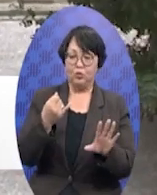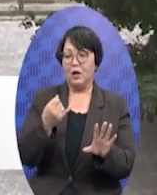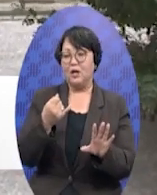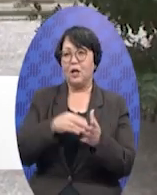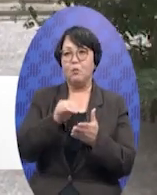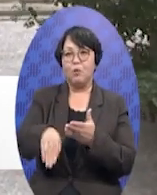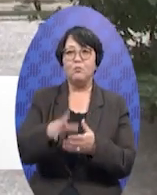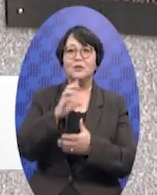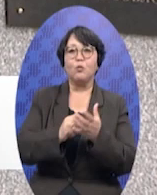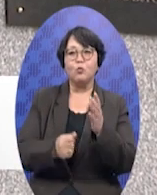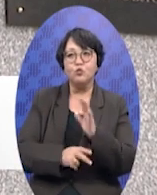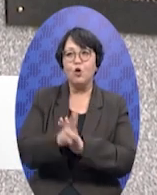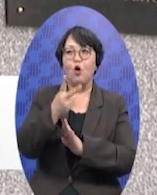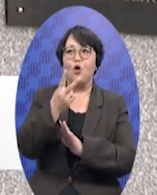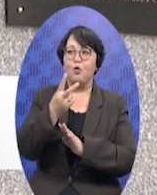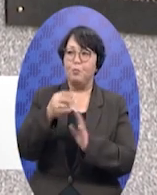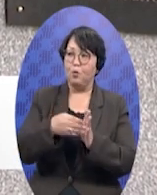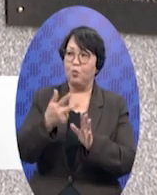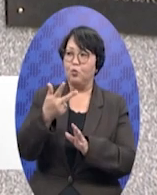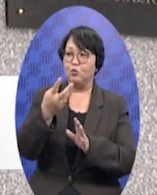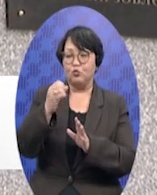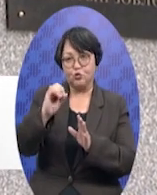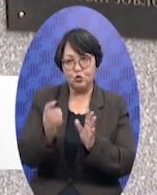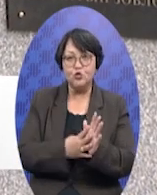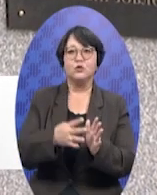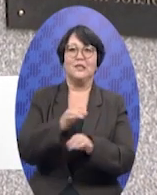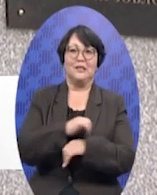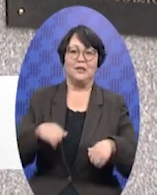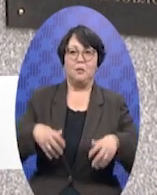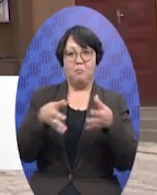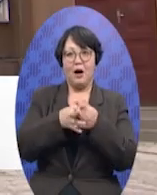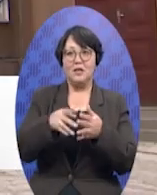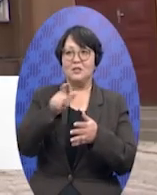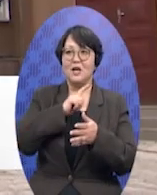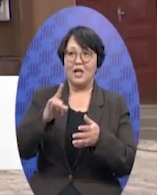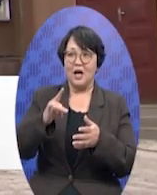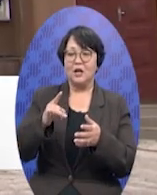санхүүжилтийг 2309 зээлдэгчдэд Монгол банк, засгийн газар, банкуд гэсэн